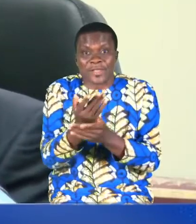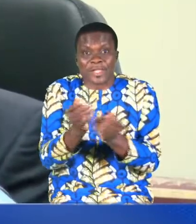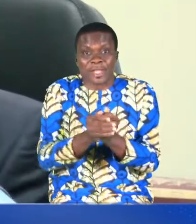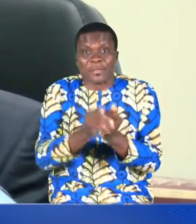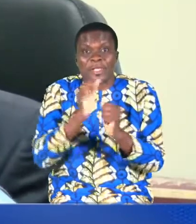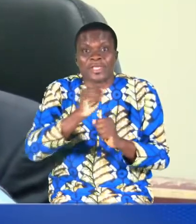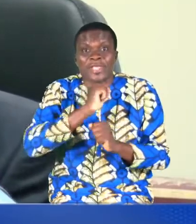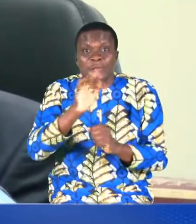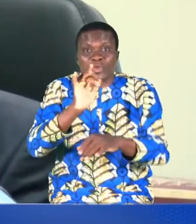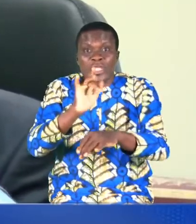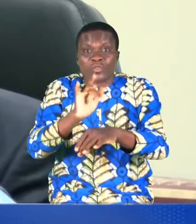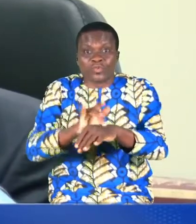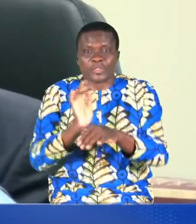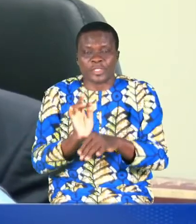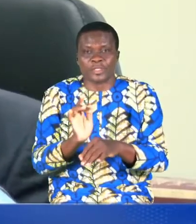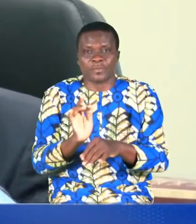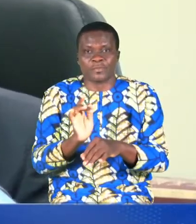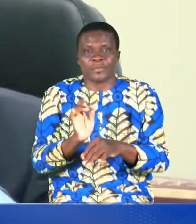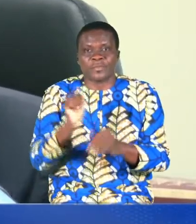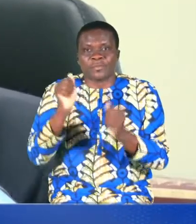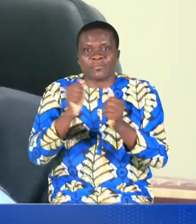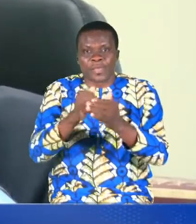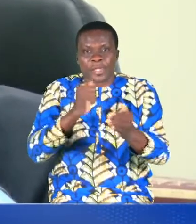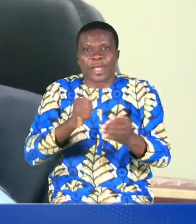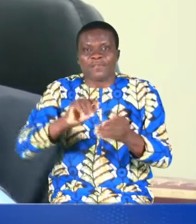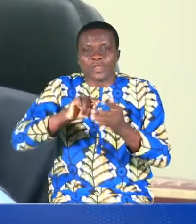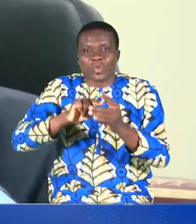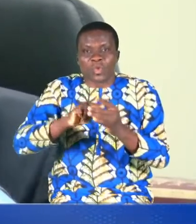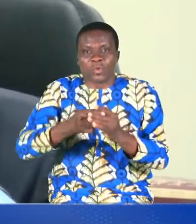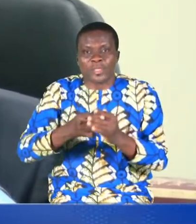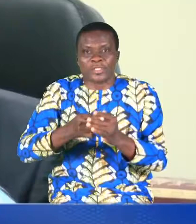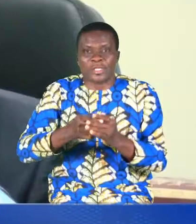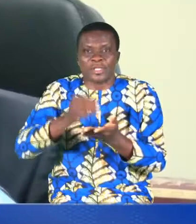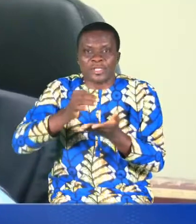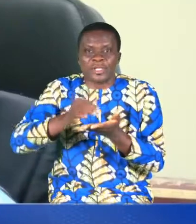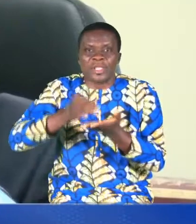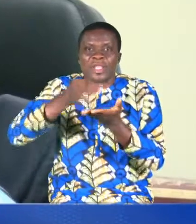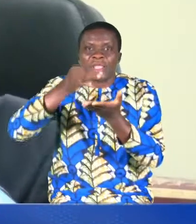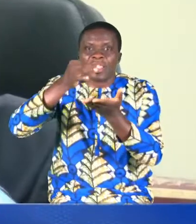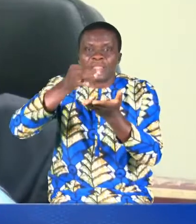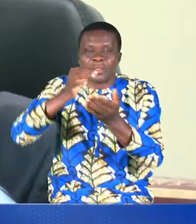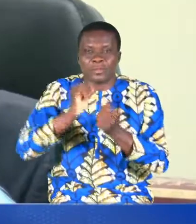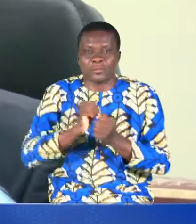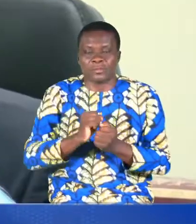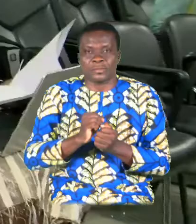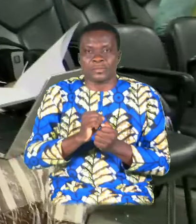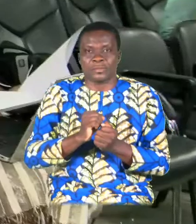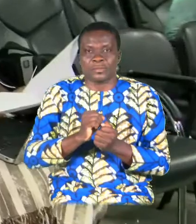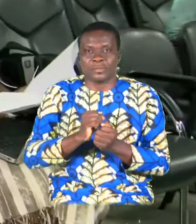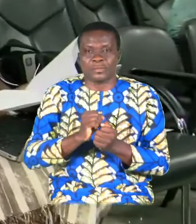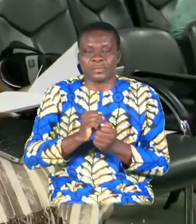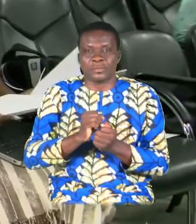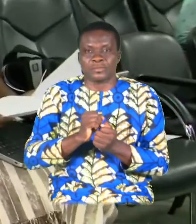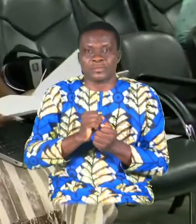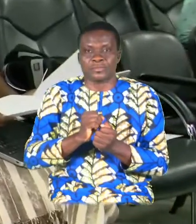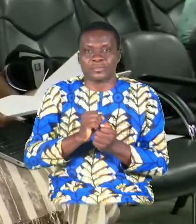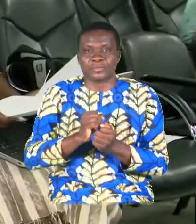plus rien touché avant de commencer cette distribution.